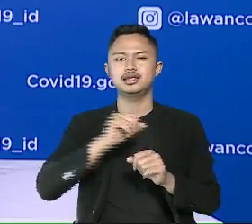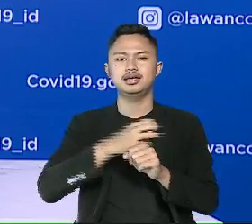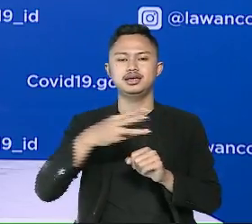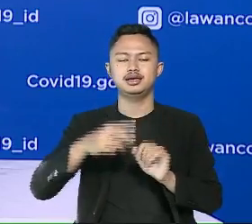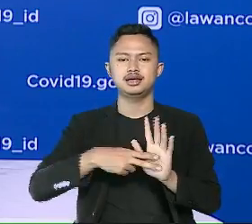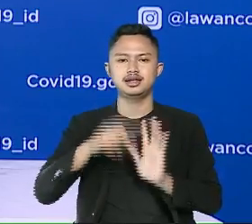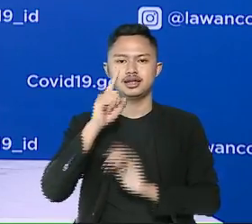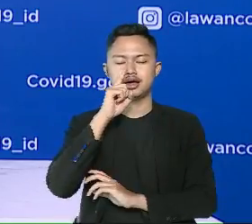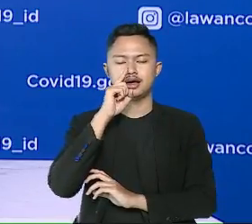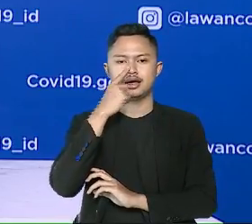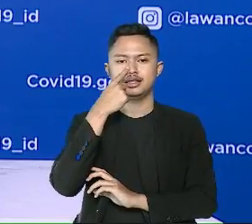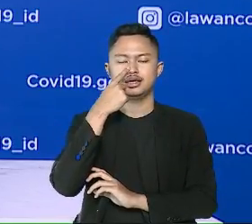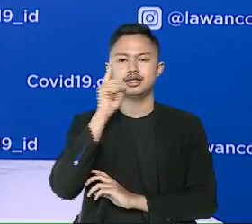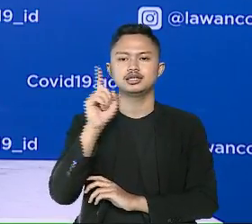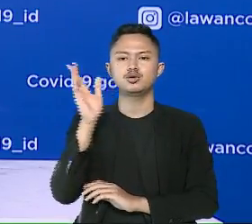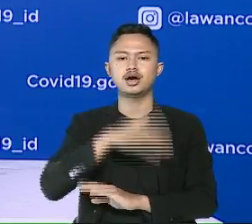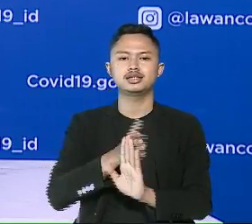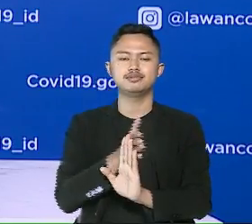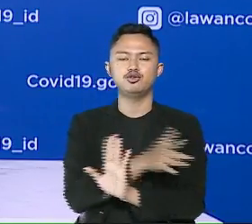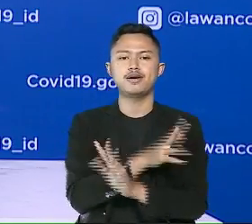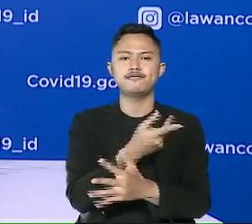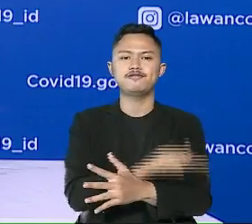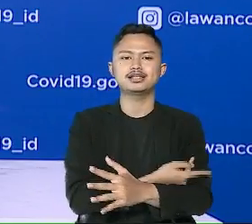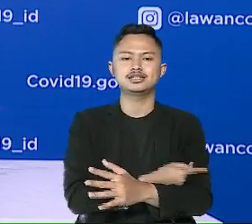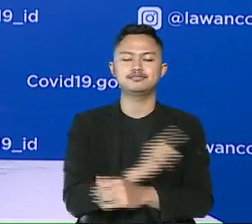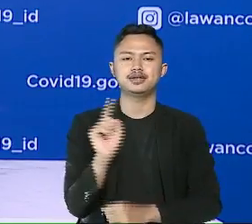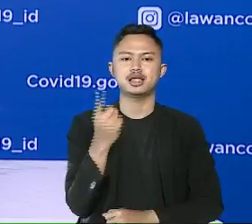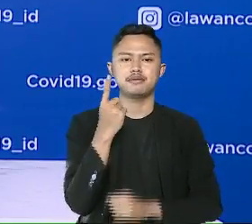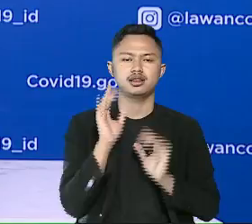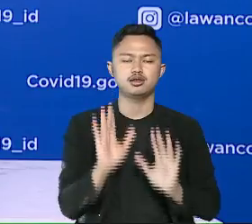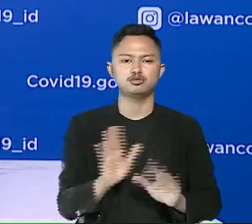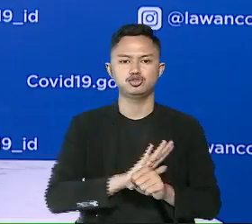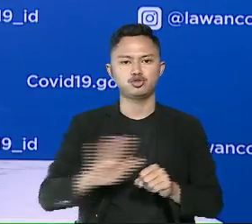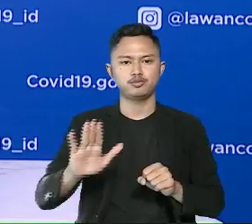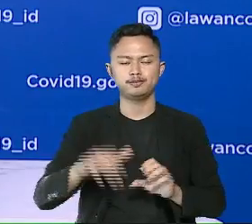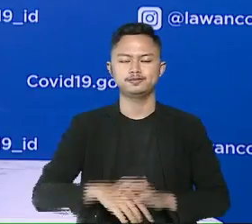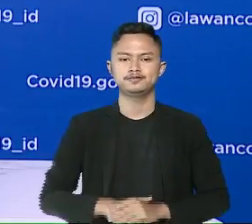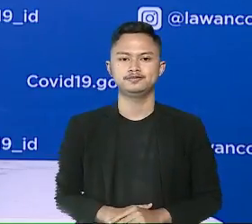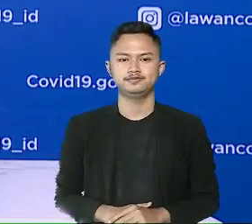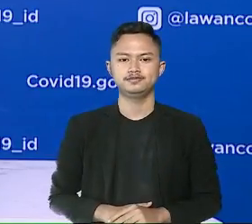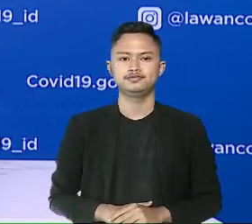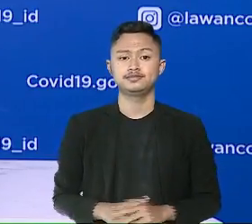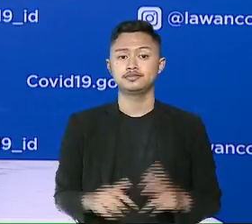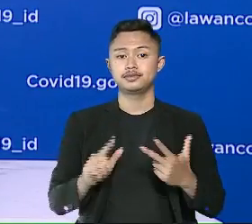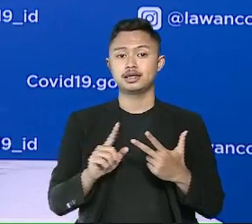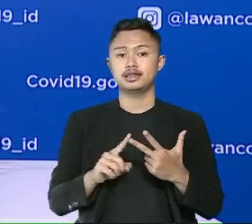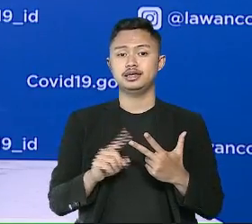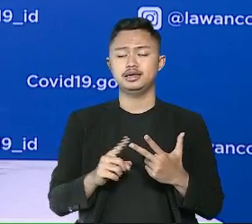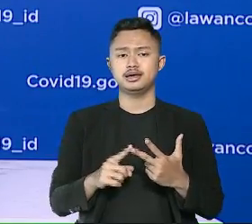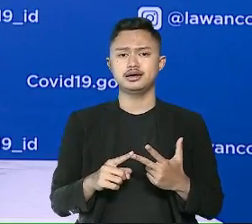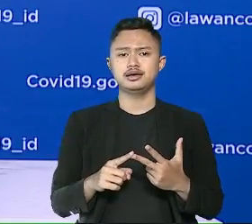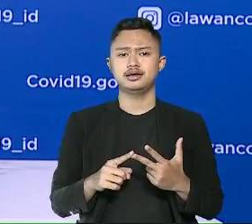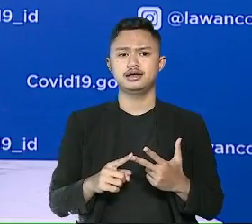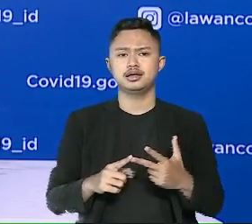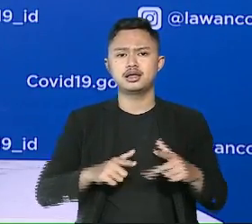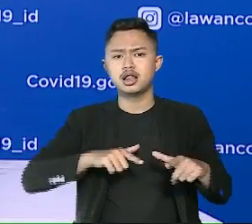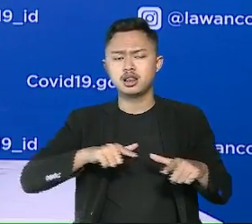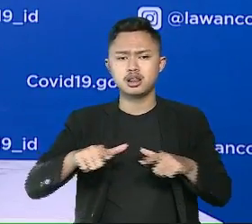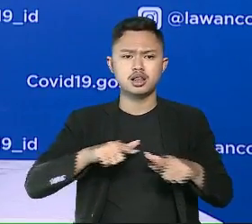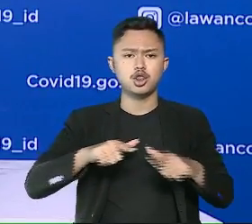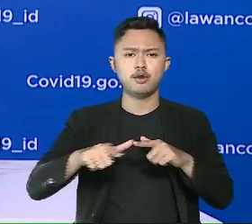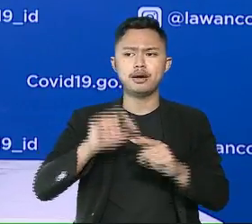dan bukti vaksin minimal dosis pertama. Yang ketiga, pengaturan kompetisi